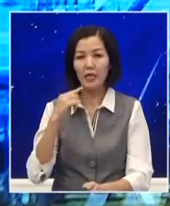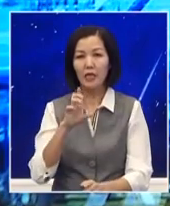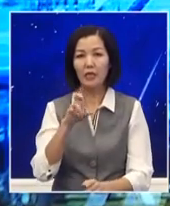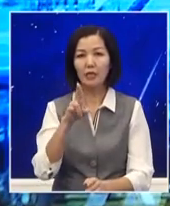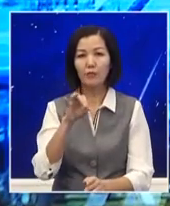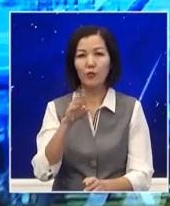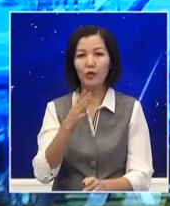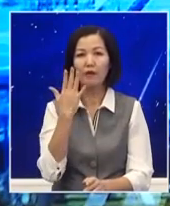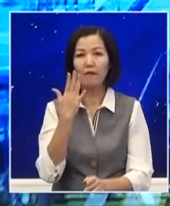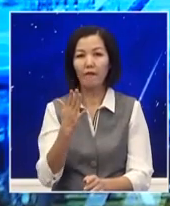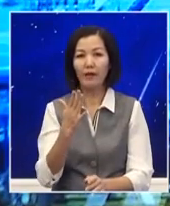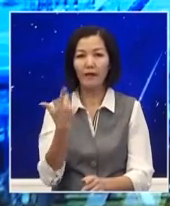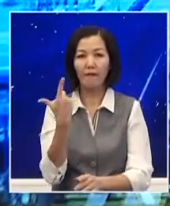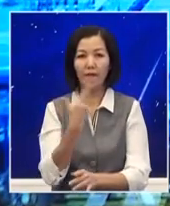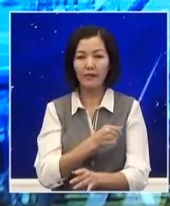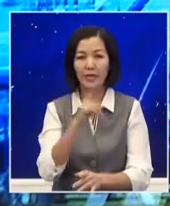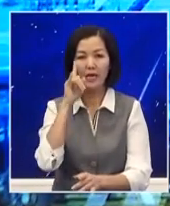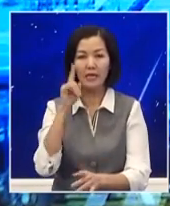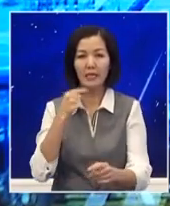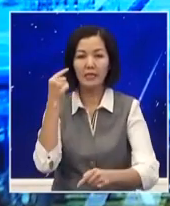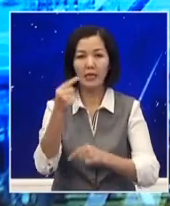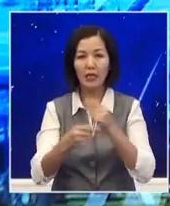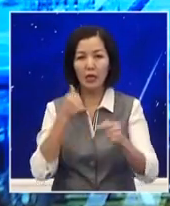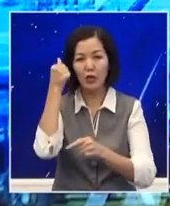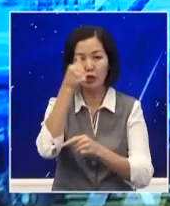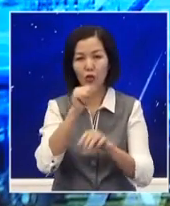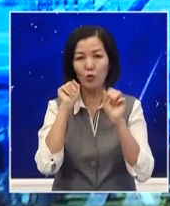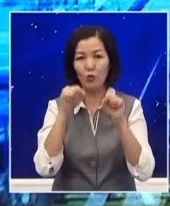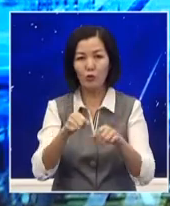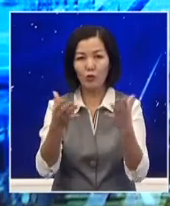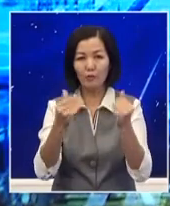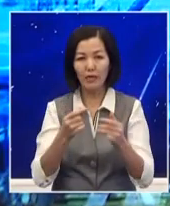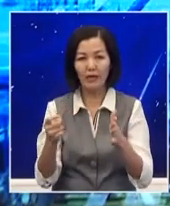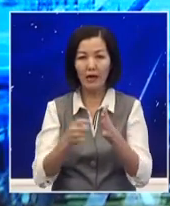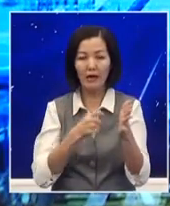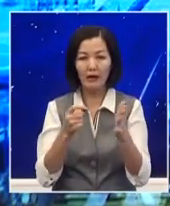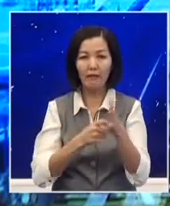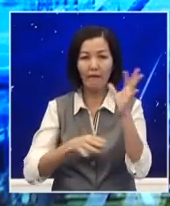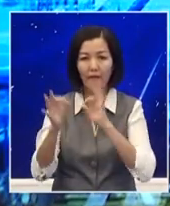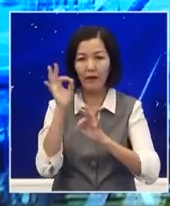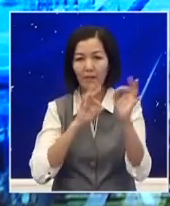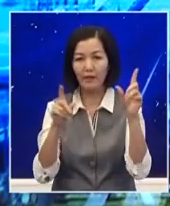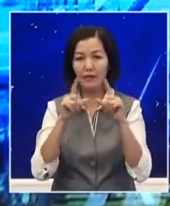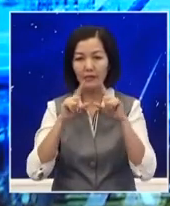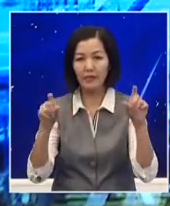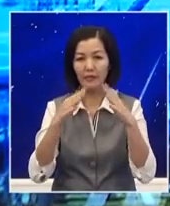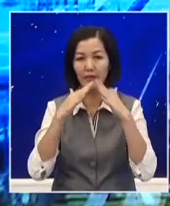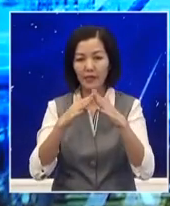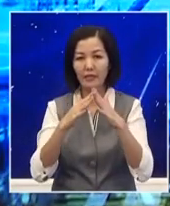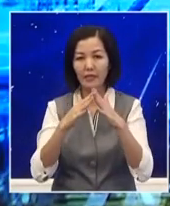Ресейлік «Спутник V» вакцинасы Қазақстанда келесі жылы қол жетімді болады. Оны Қарағанды фармацевтикалық кешені базасында